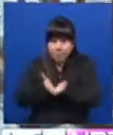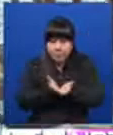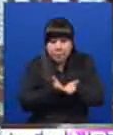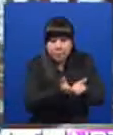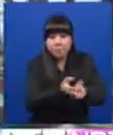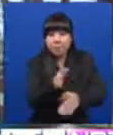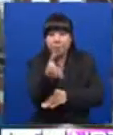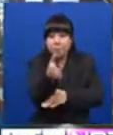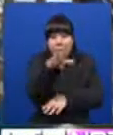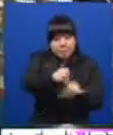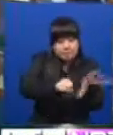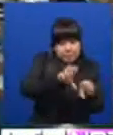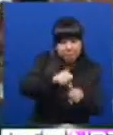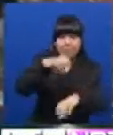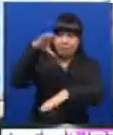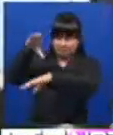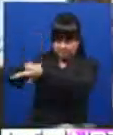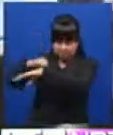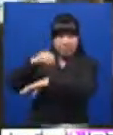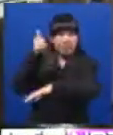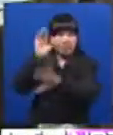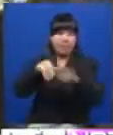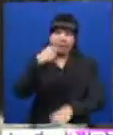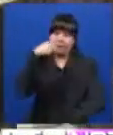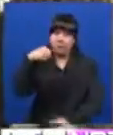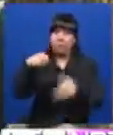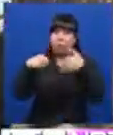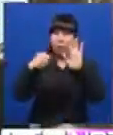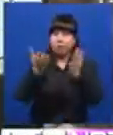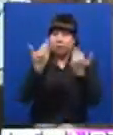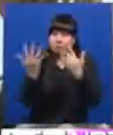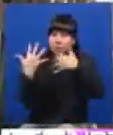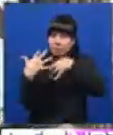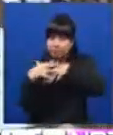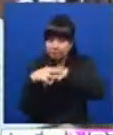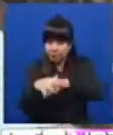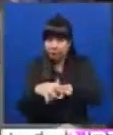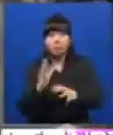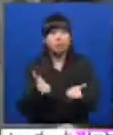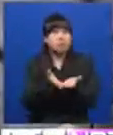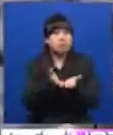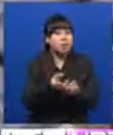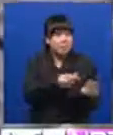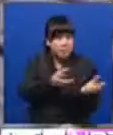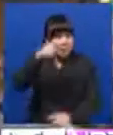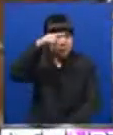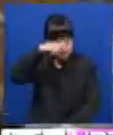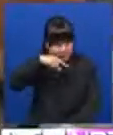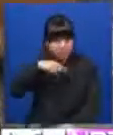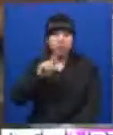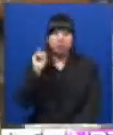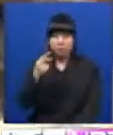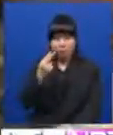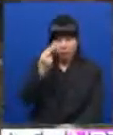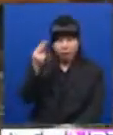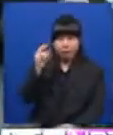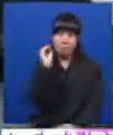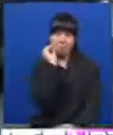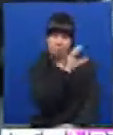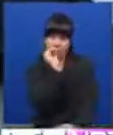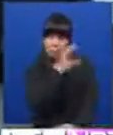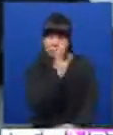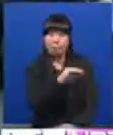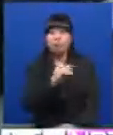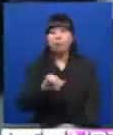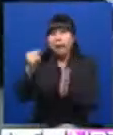และถูกจับกุมดำเนินคดีกว่า10ลำซึ่งหลังจากนี้จะประสานเครือข่ายเรือประมงไทยให้แจ้งความเคลื่อนไหวคนกลุ่มนี้เป็นระยะเ